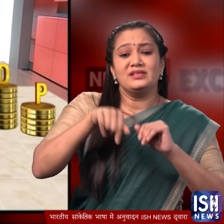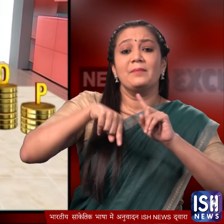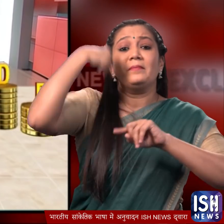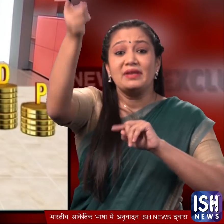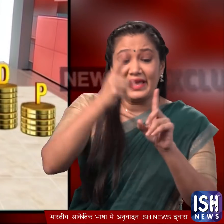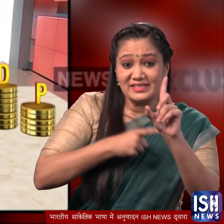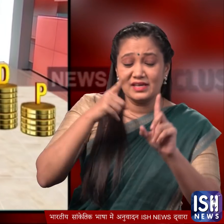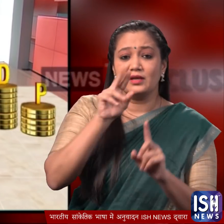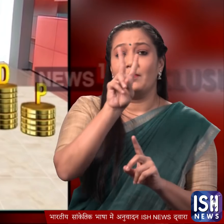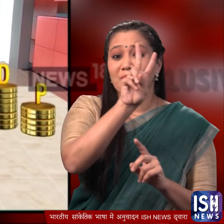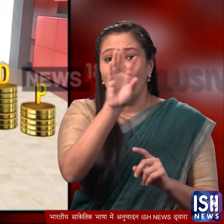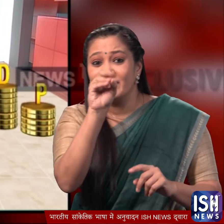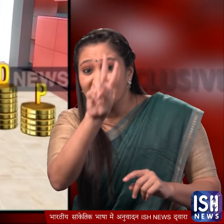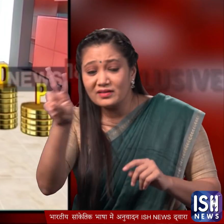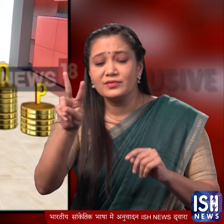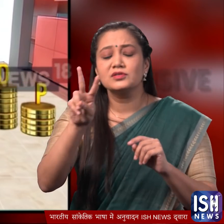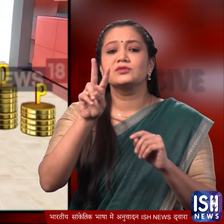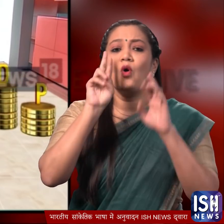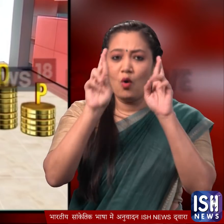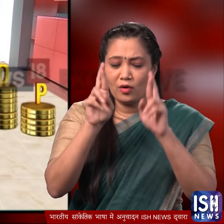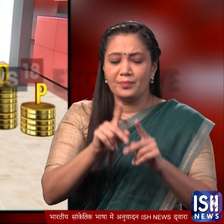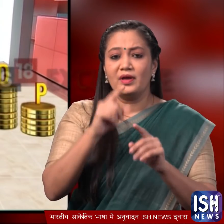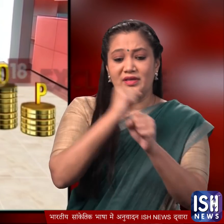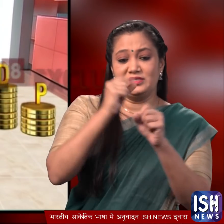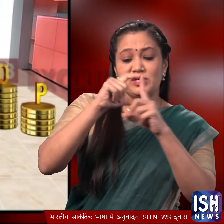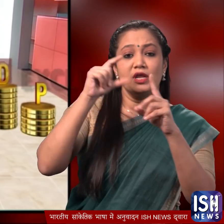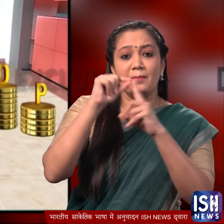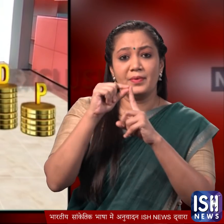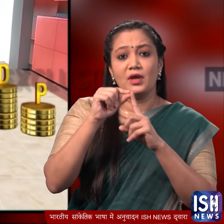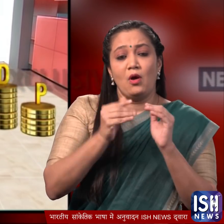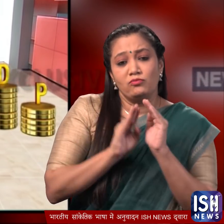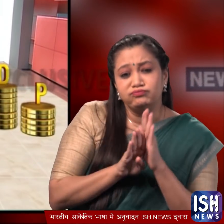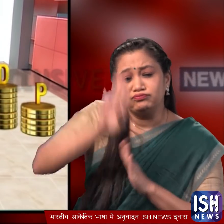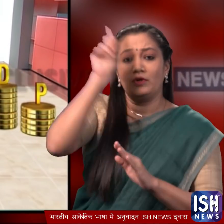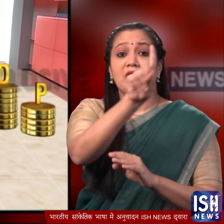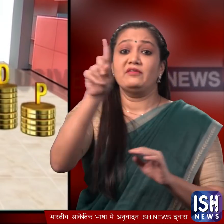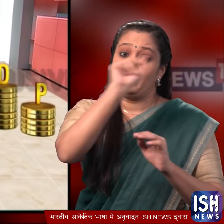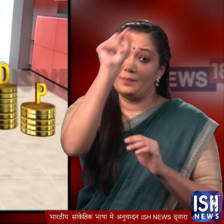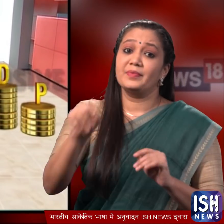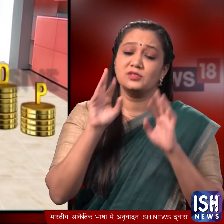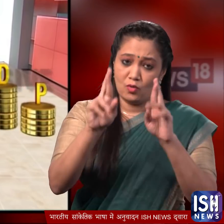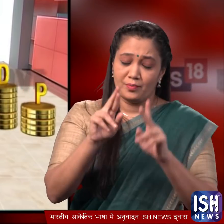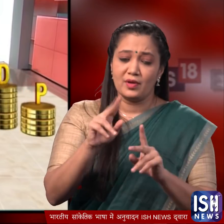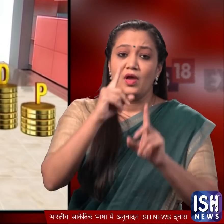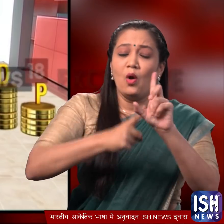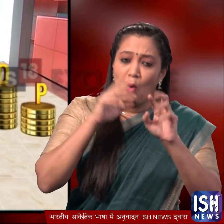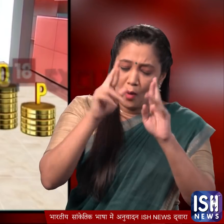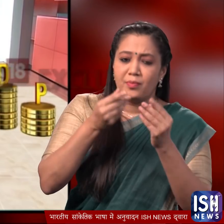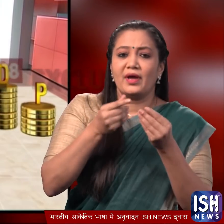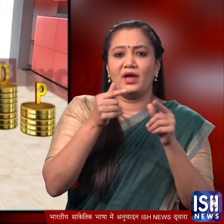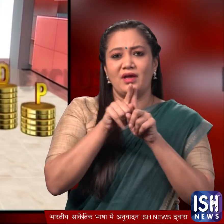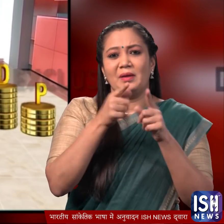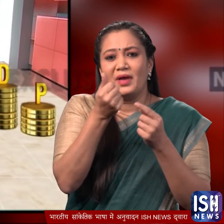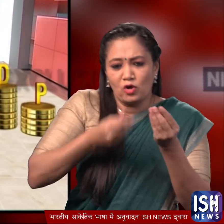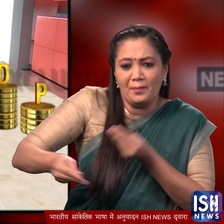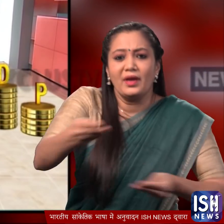में अगले कारोबारी साल 2022 के लिए जीडीपी 11% की दर से बढ़ने का अनुमान रखा गया। यानी अगले साल देश की